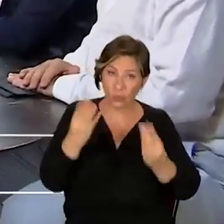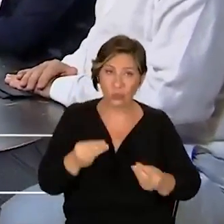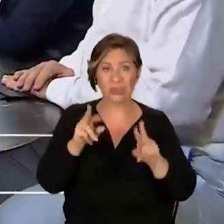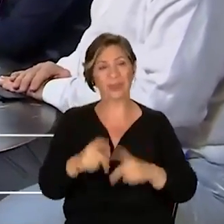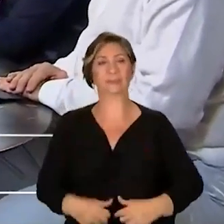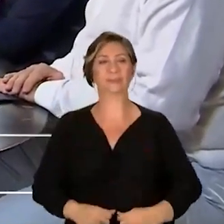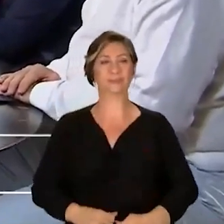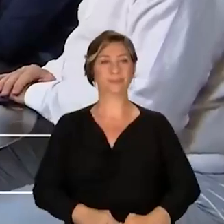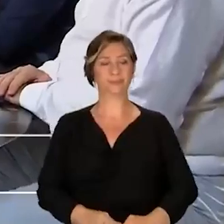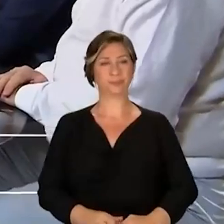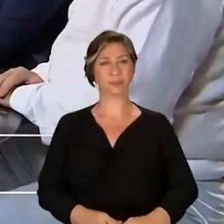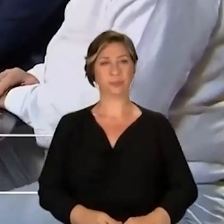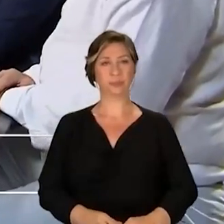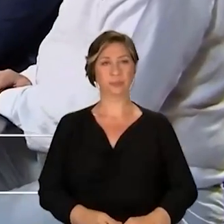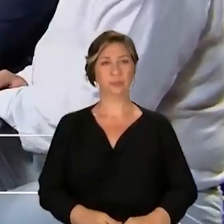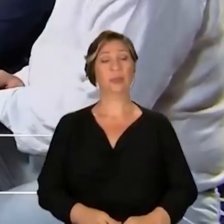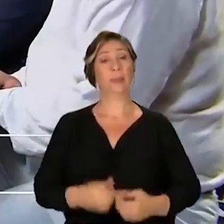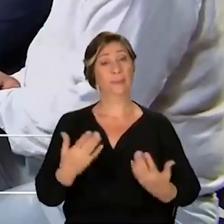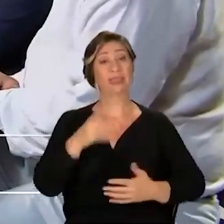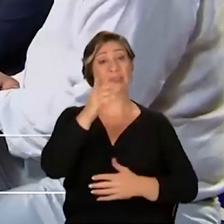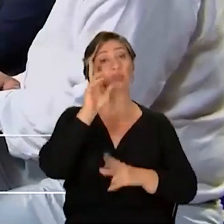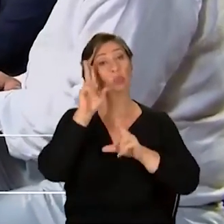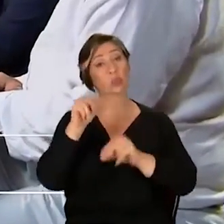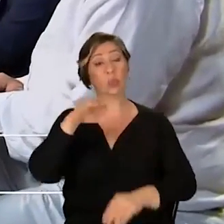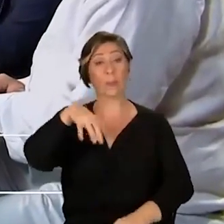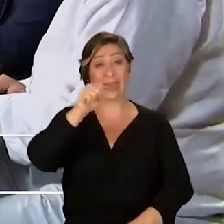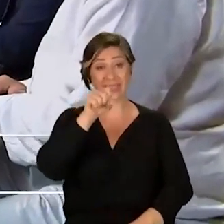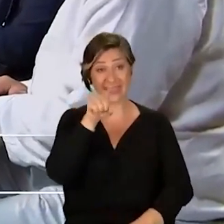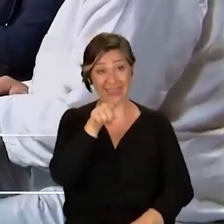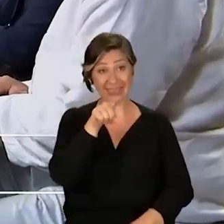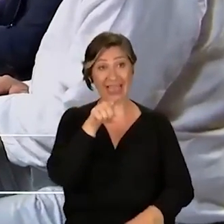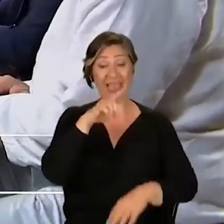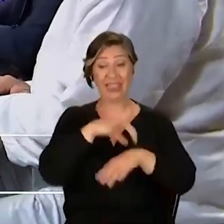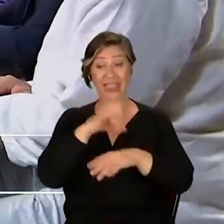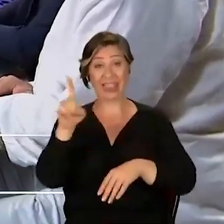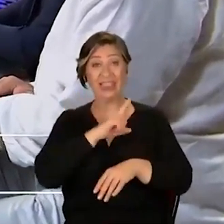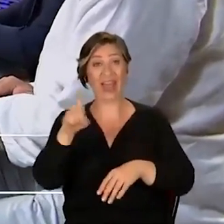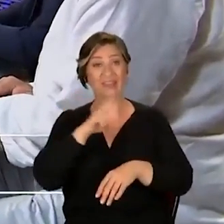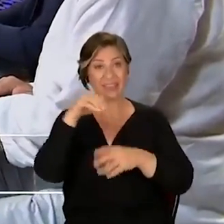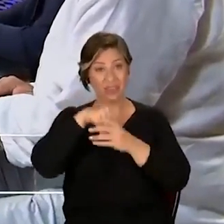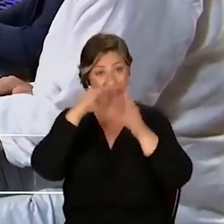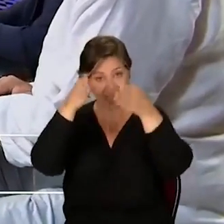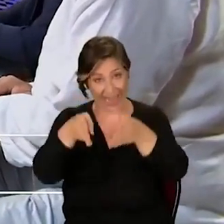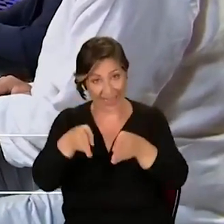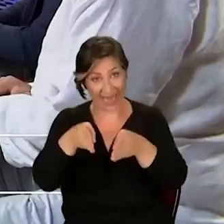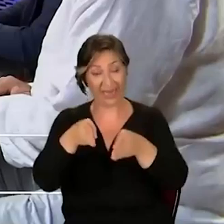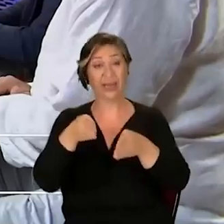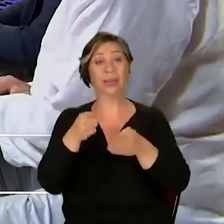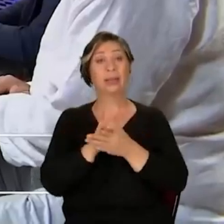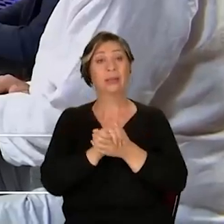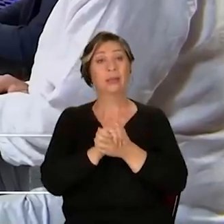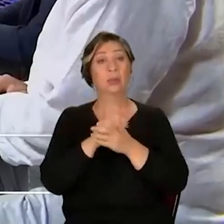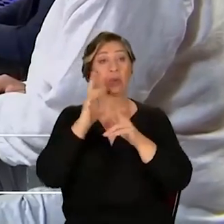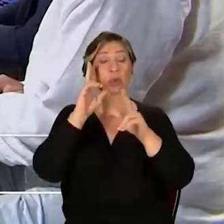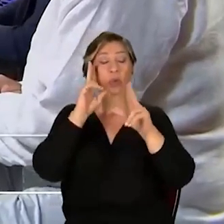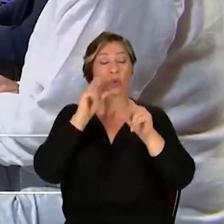kalıyoruz. Peki sizin uyku merkezinizde tedavi için gelenler, eğer